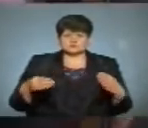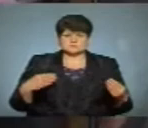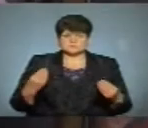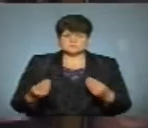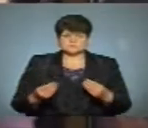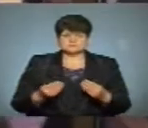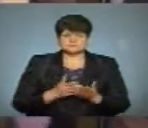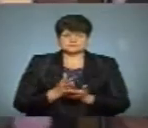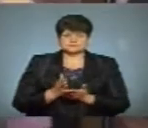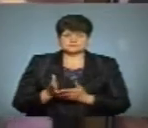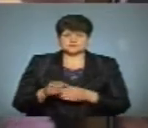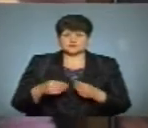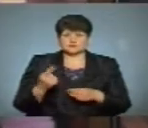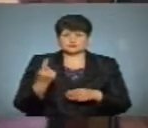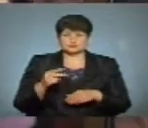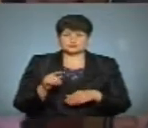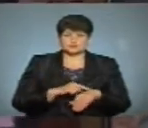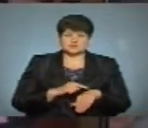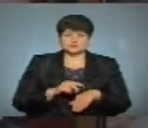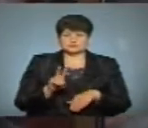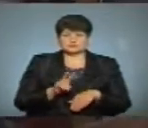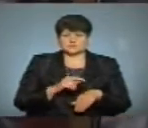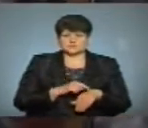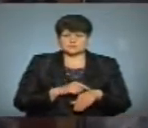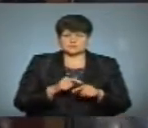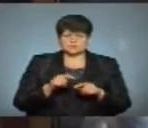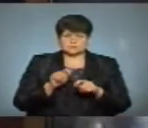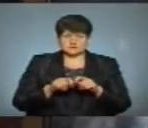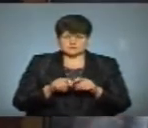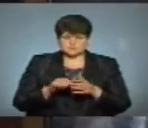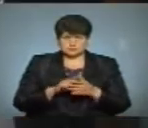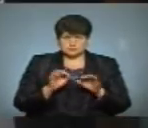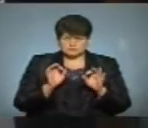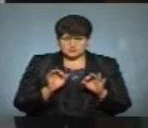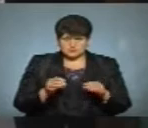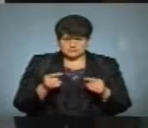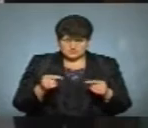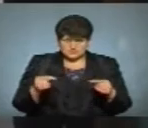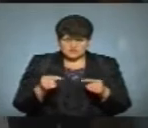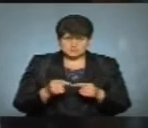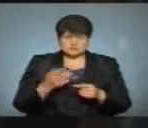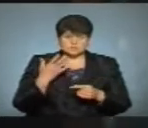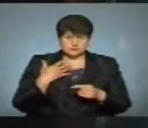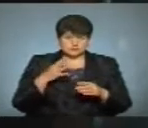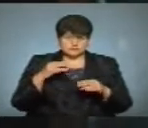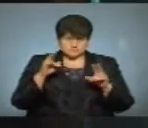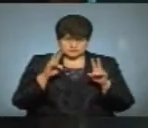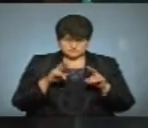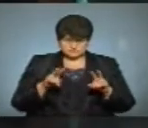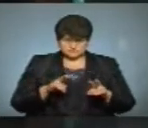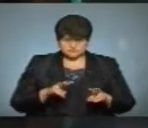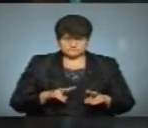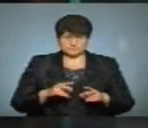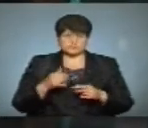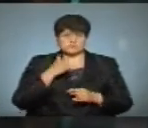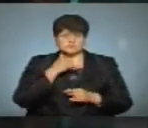Десь дається година-дві спеціалісту для того, щоб він перевірив документи правильність. Коли вже спеціаліст оглянув, знайомий,